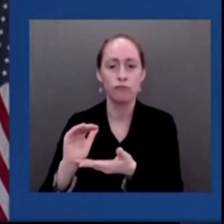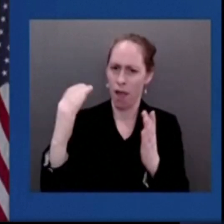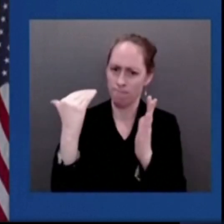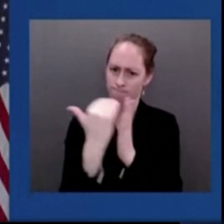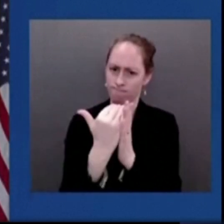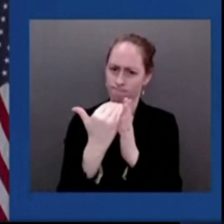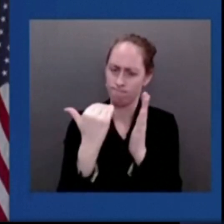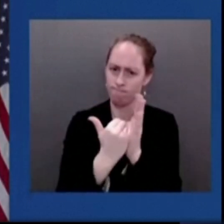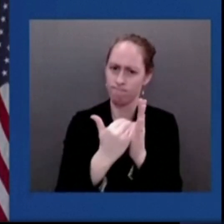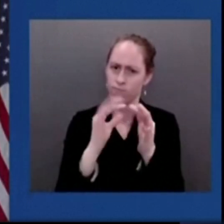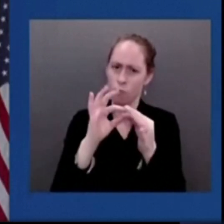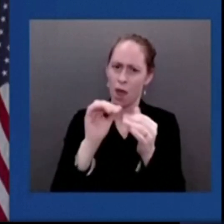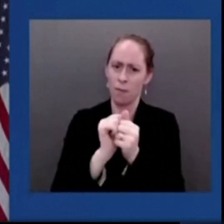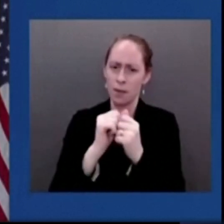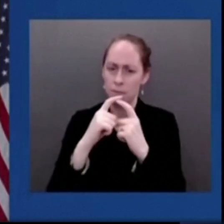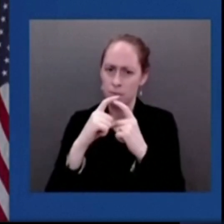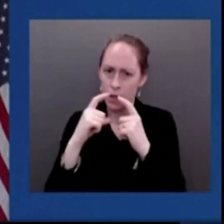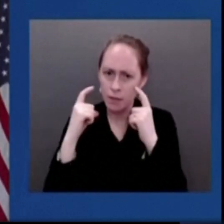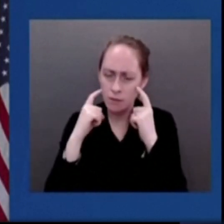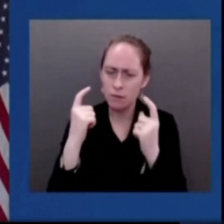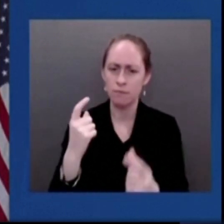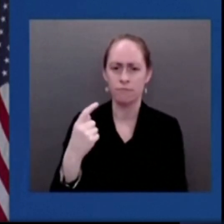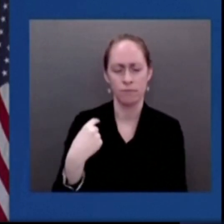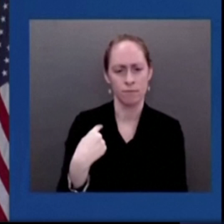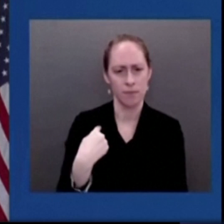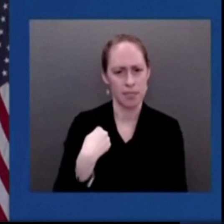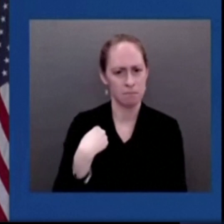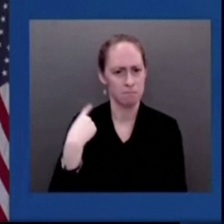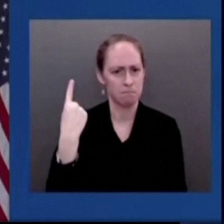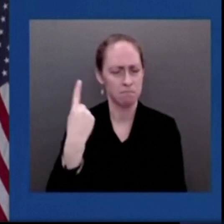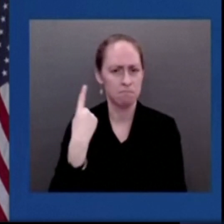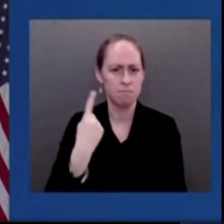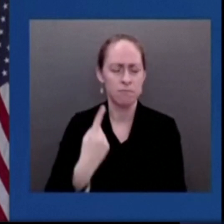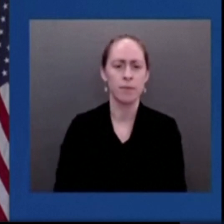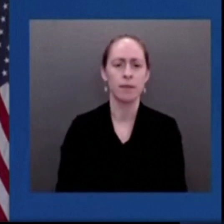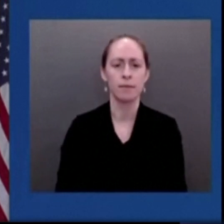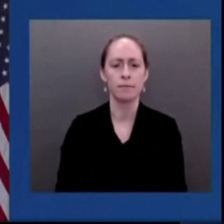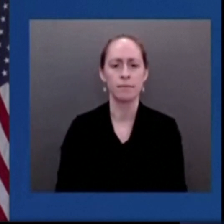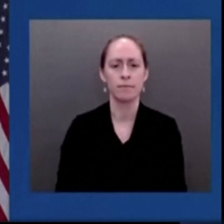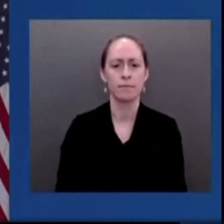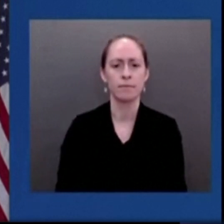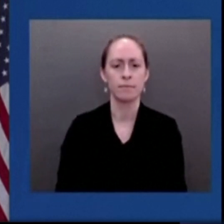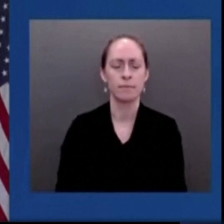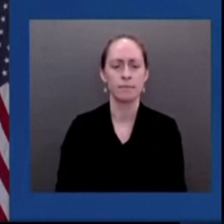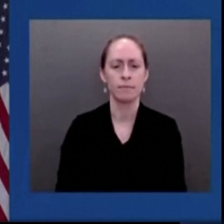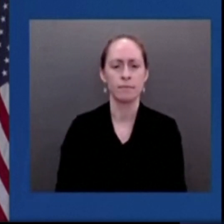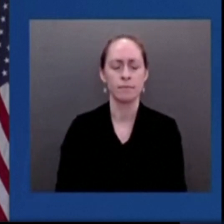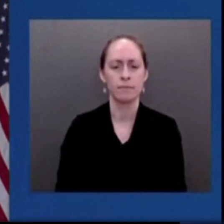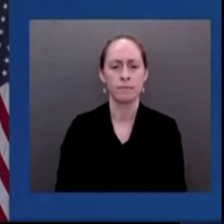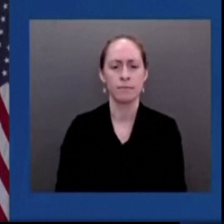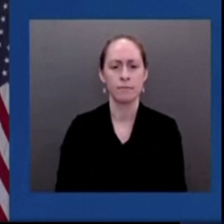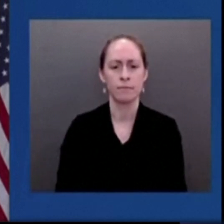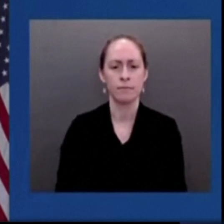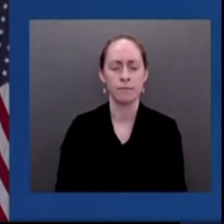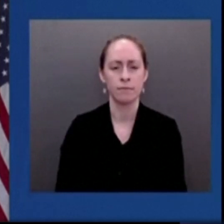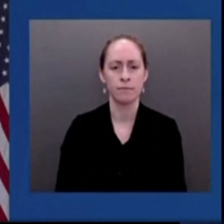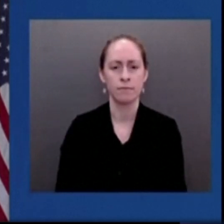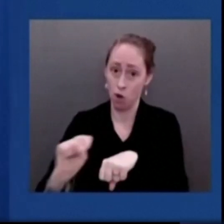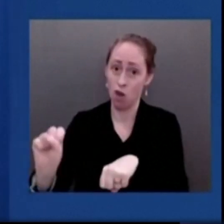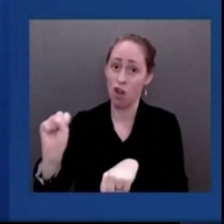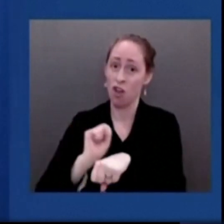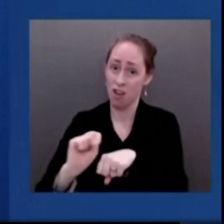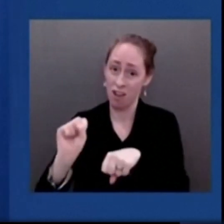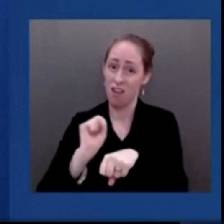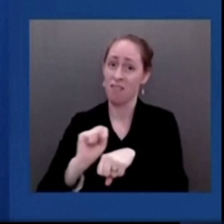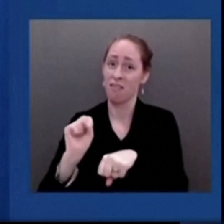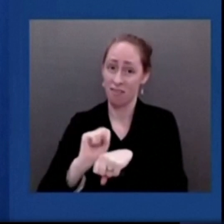tiếng nhất như Mexico Canada Cuba Tây Ban Nha ý và Pháp hiện tại thì Việt